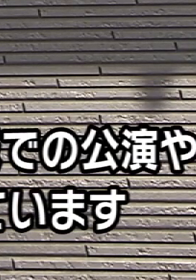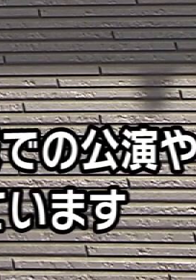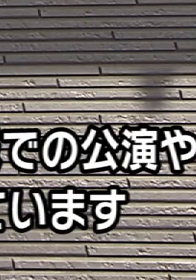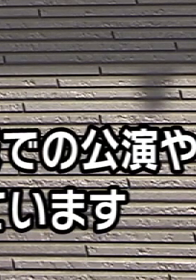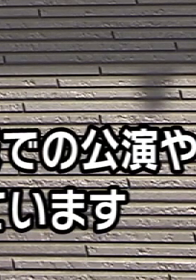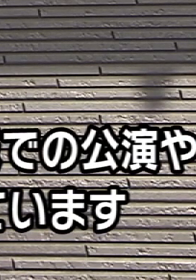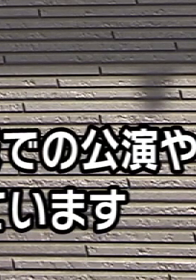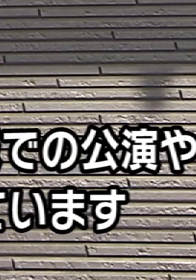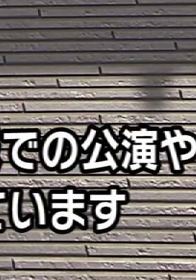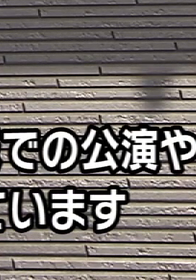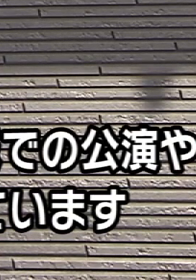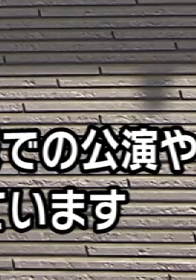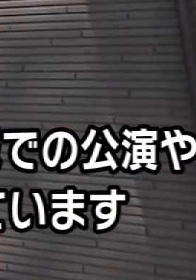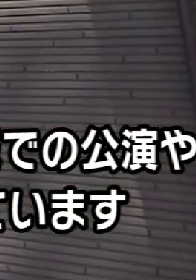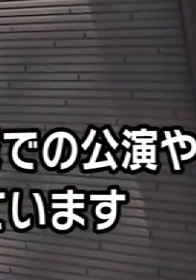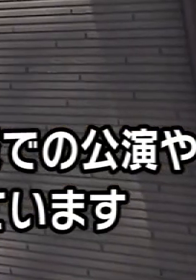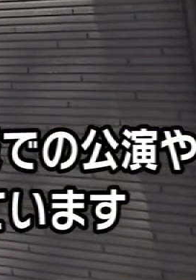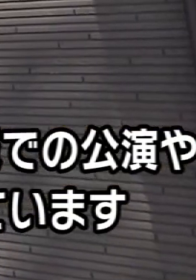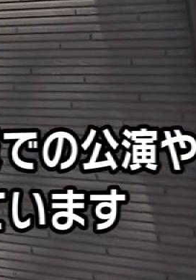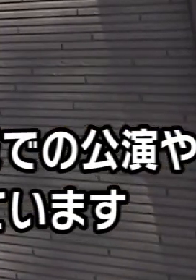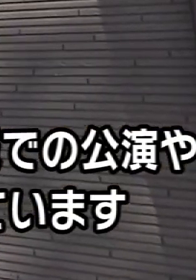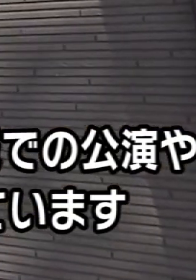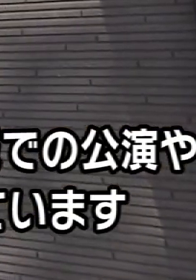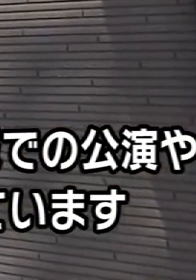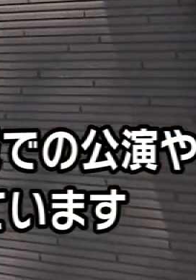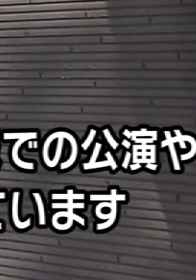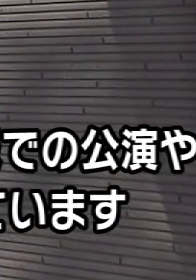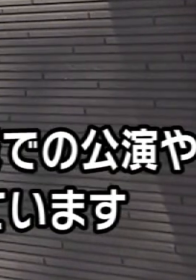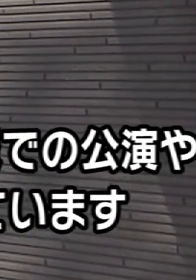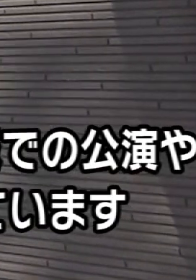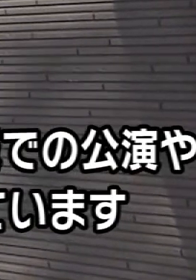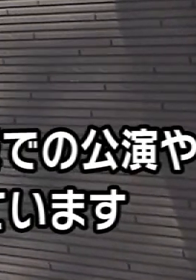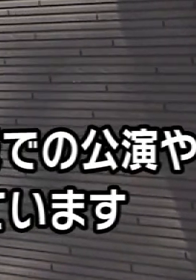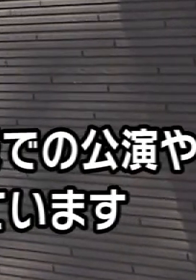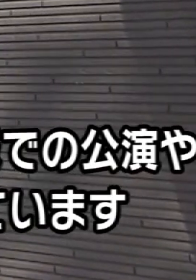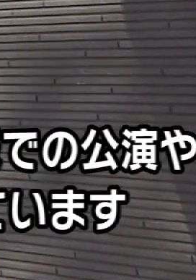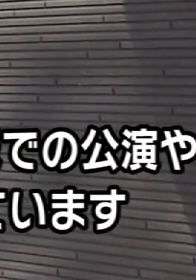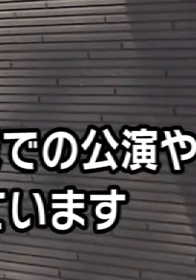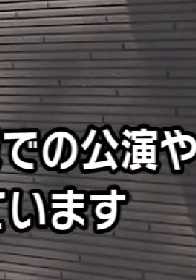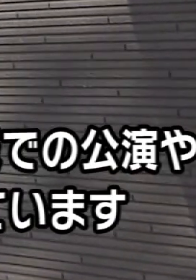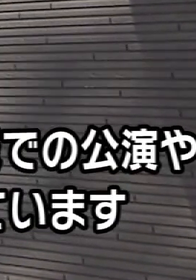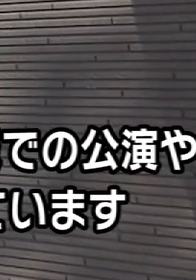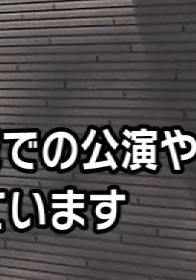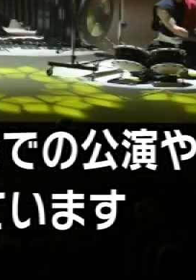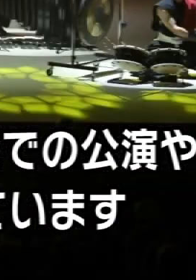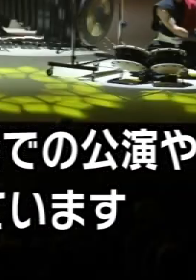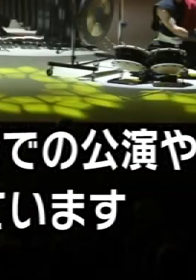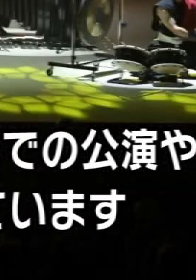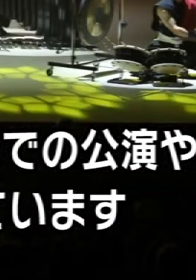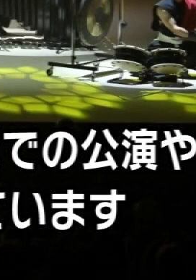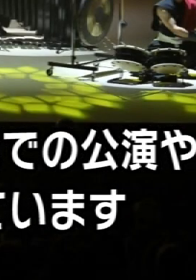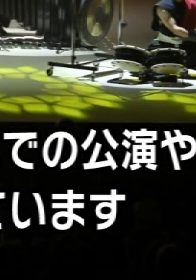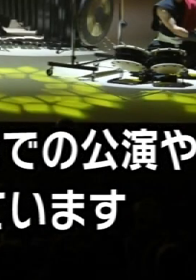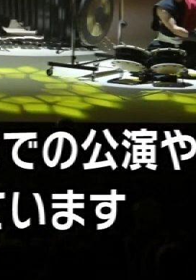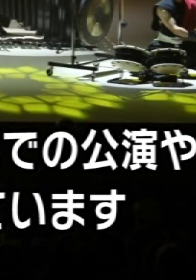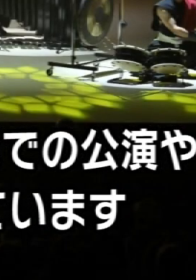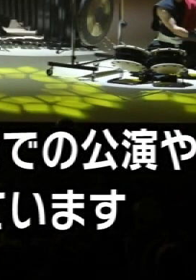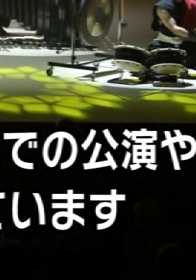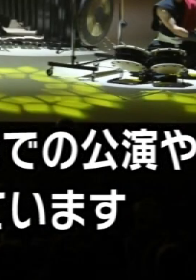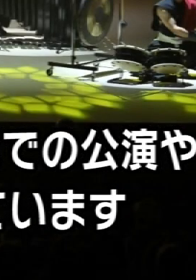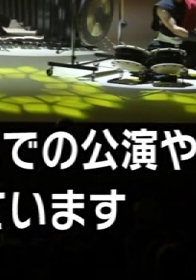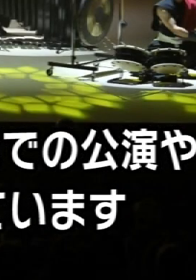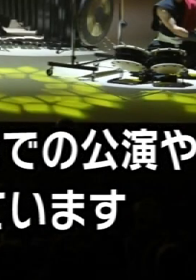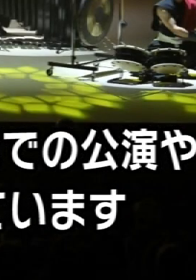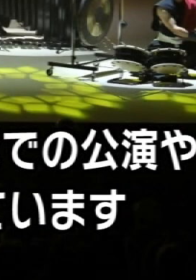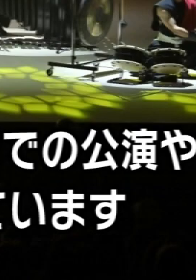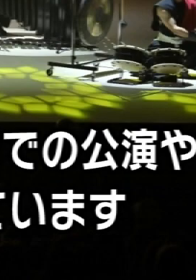鼓正屋は2016年に高槻市で発足した団体で、地域での公演やお祭りで演奏するなど、関西を